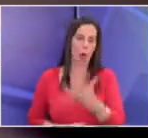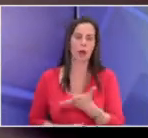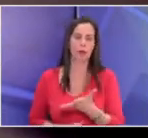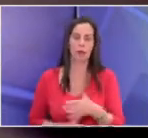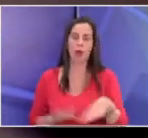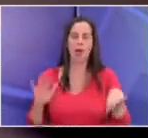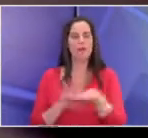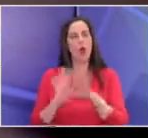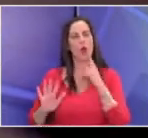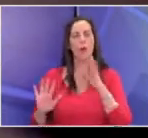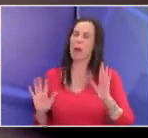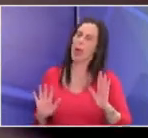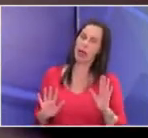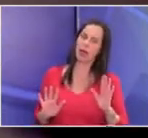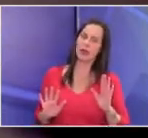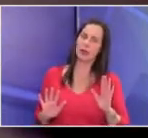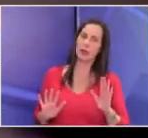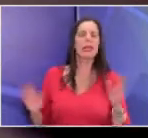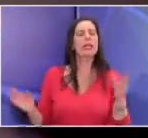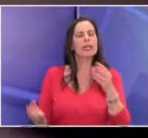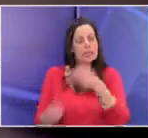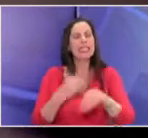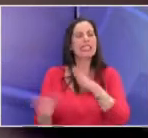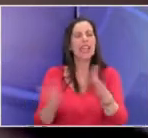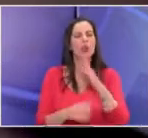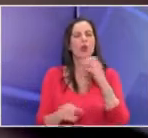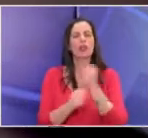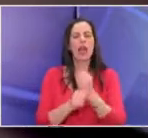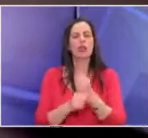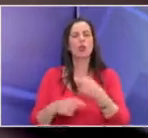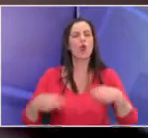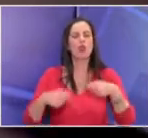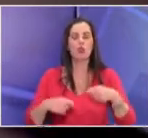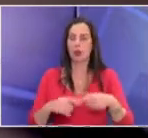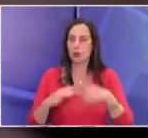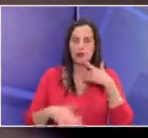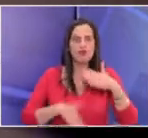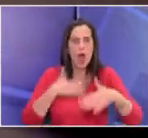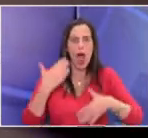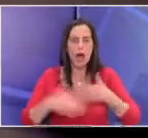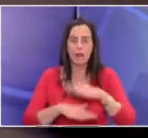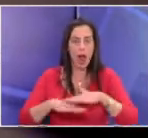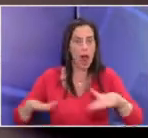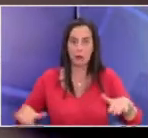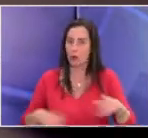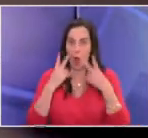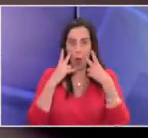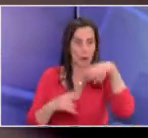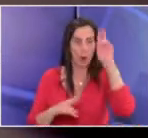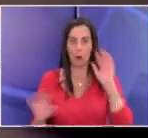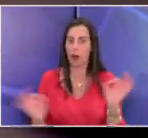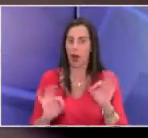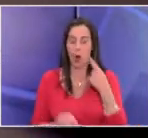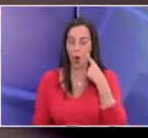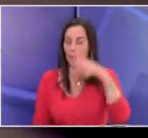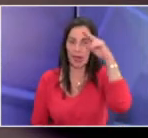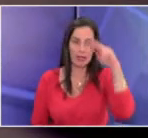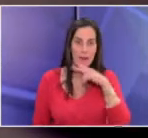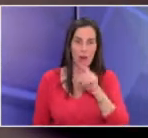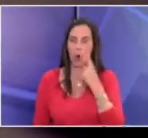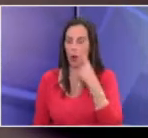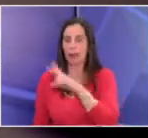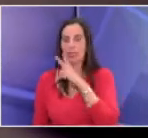רמה של 3 יחידות, המבנים על הפנים. הכל, עכשיו המדינה אומרת, לא יודעת, זה לכו לגפני, זה לכו לליצמן, זה לדברו איתם. מה